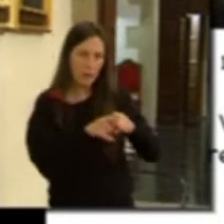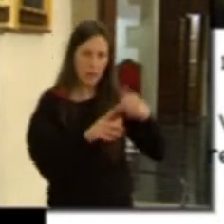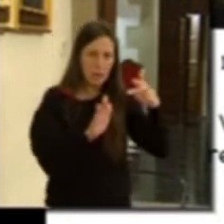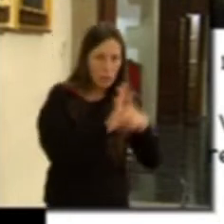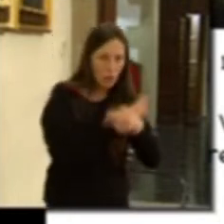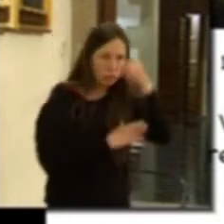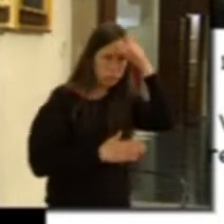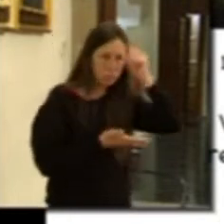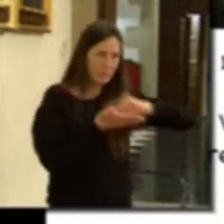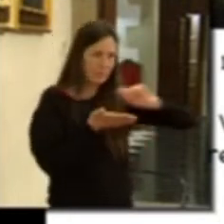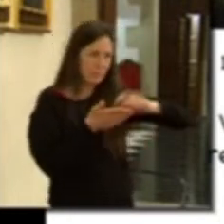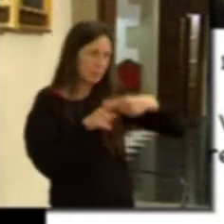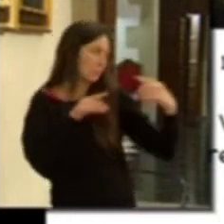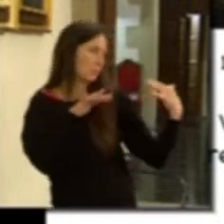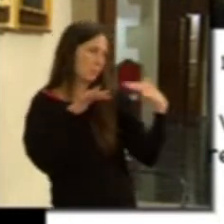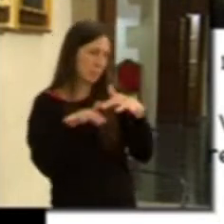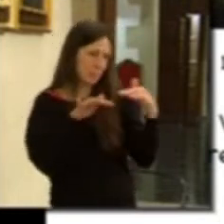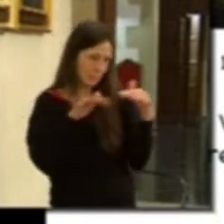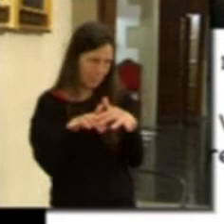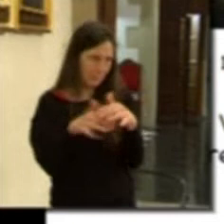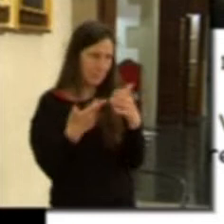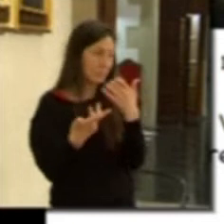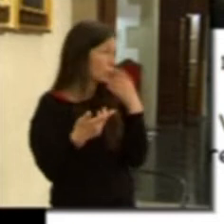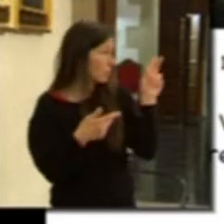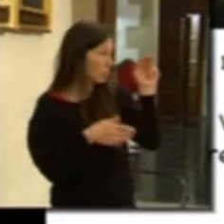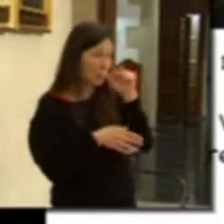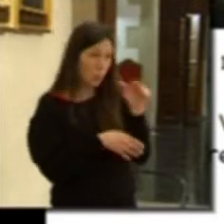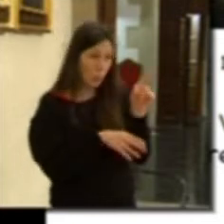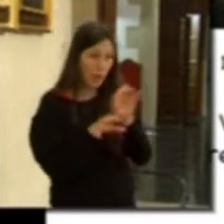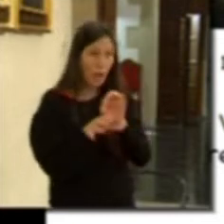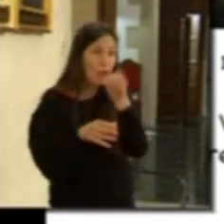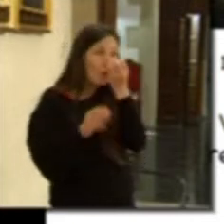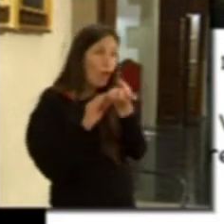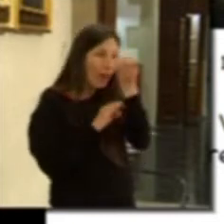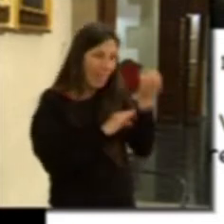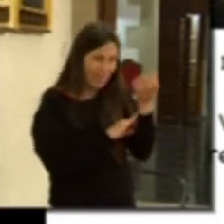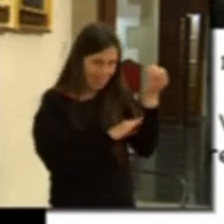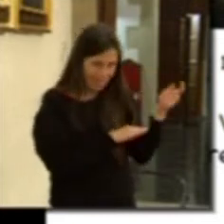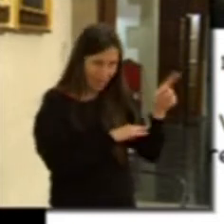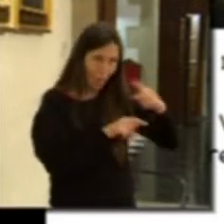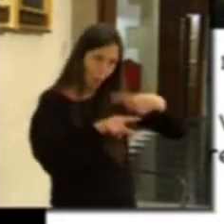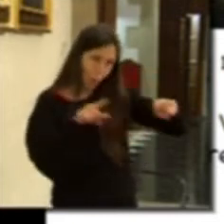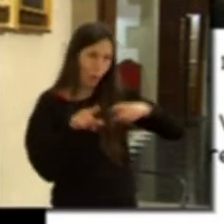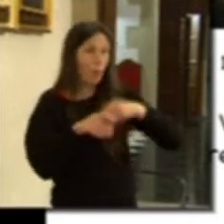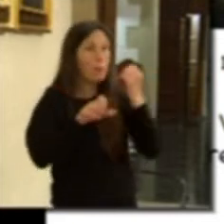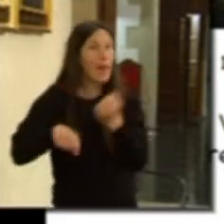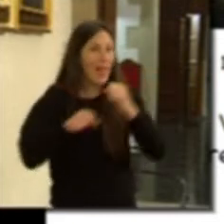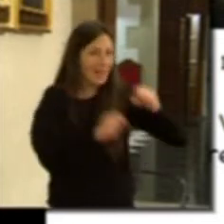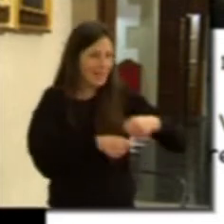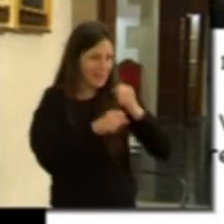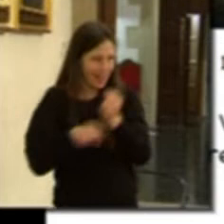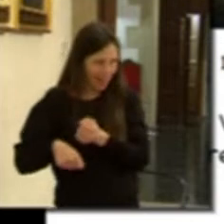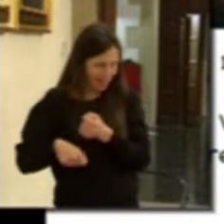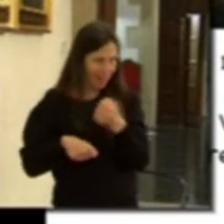banda esquerra teniu una pintura que és Florència, a la banda dreta teniu una pintura que és Venècia. D'acord? Aquestes